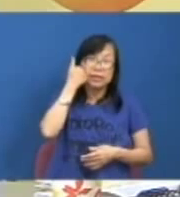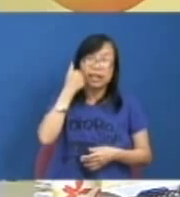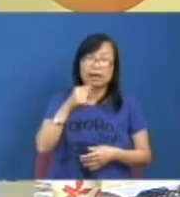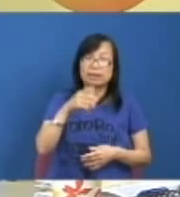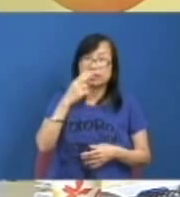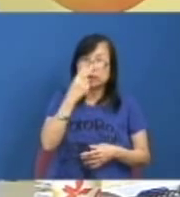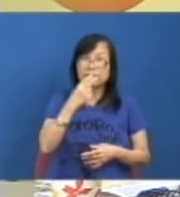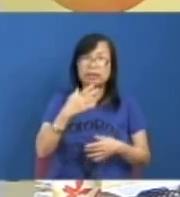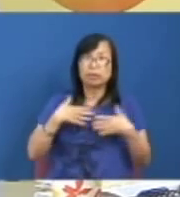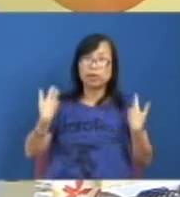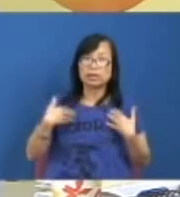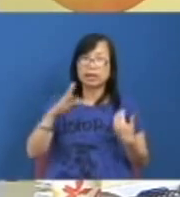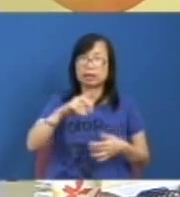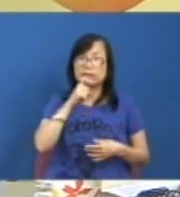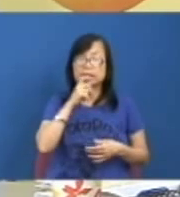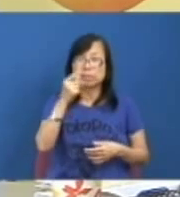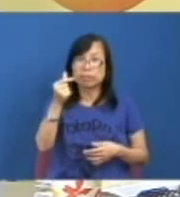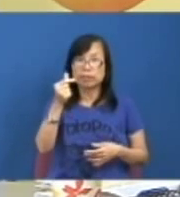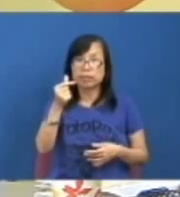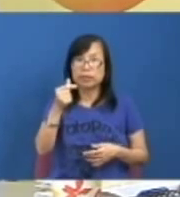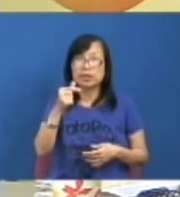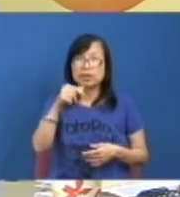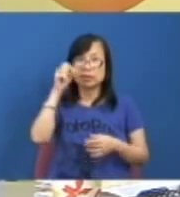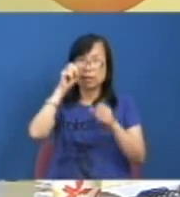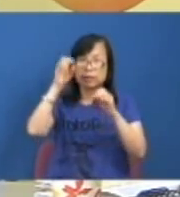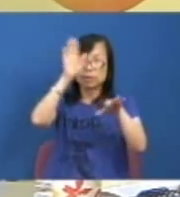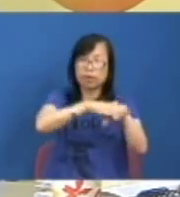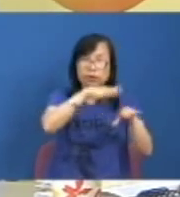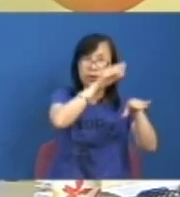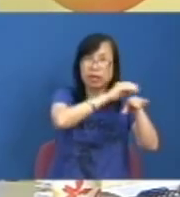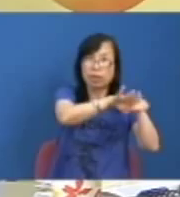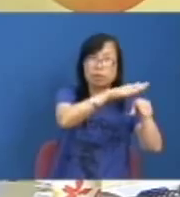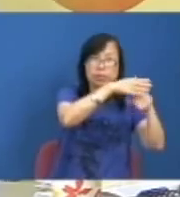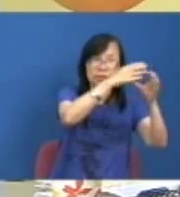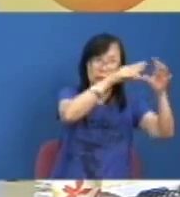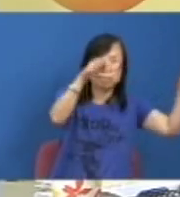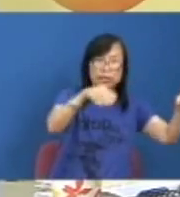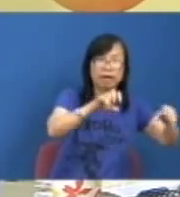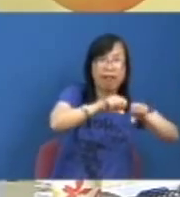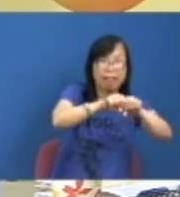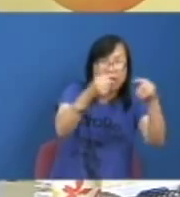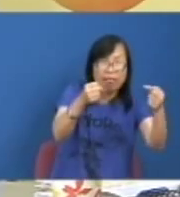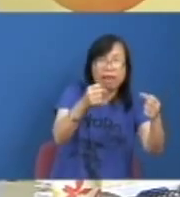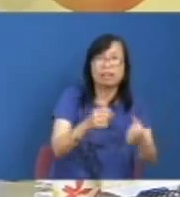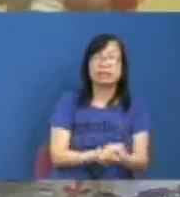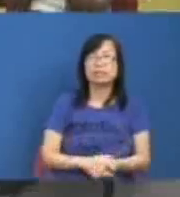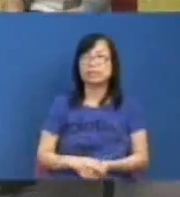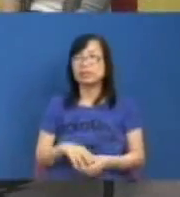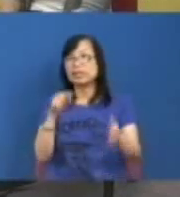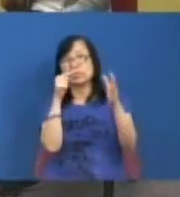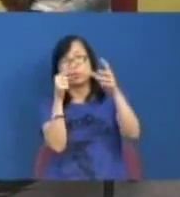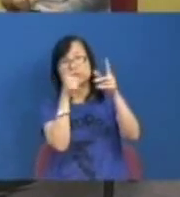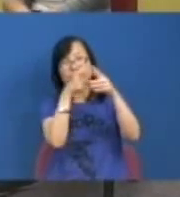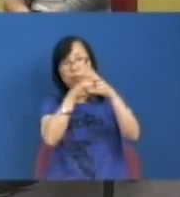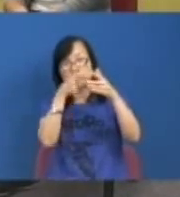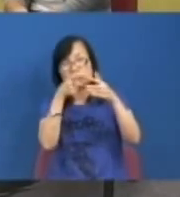做，但當有十個人咧將個散熱器釘咗外牆嗰時候咧，你成埲牆咧就會裂曬噶啦， 穿曬窿，滲曬水啦。咁